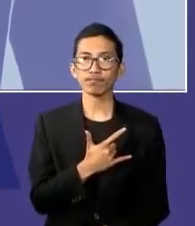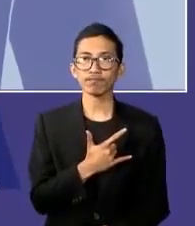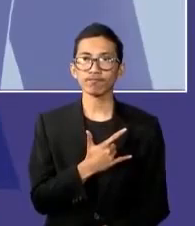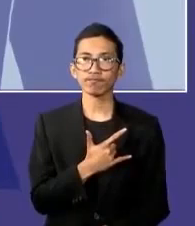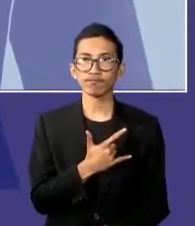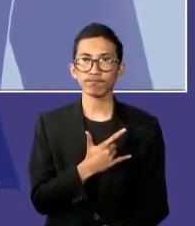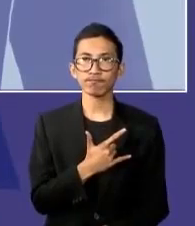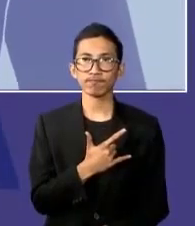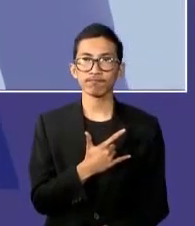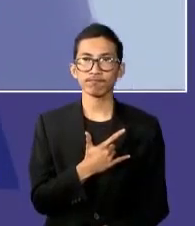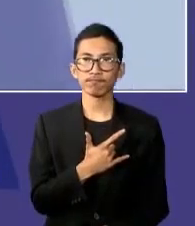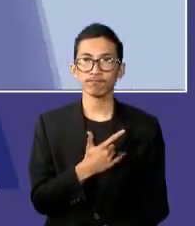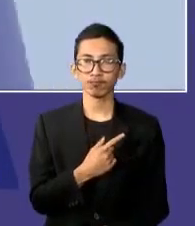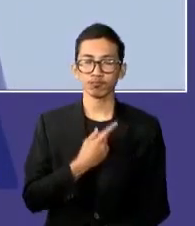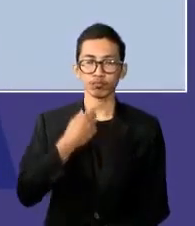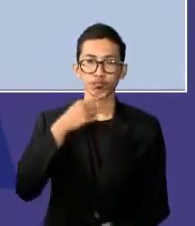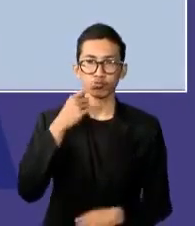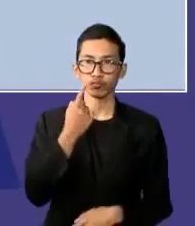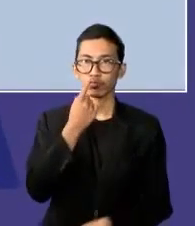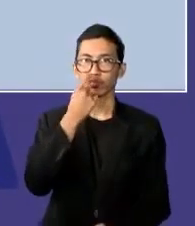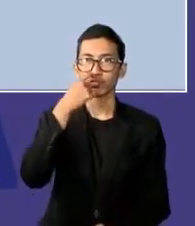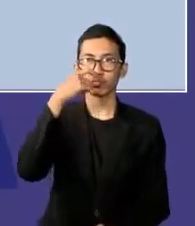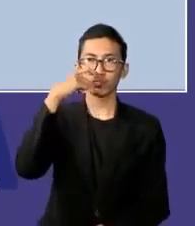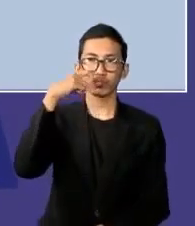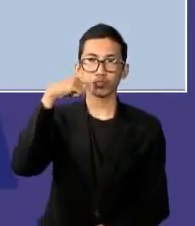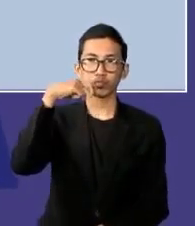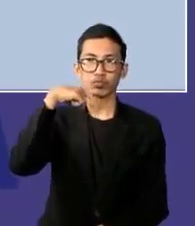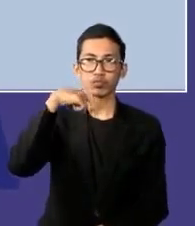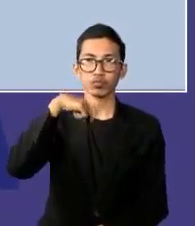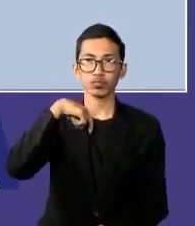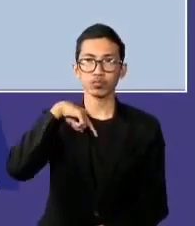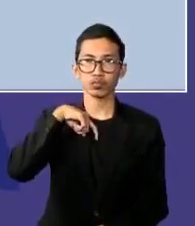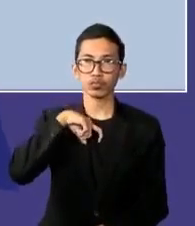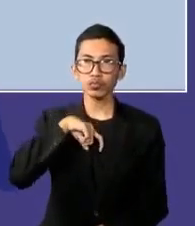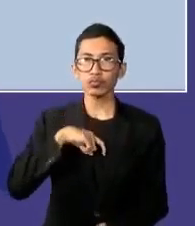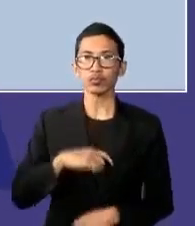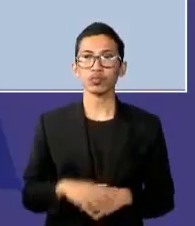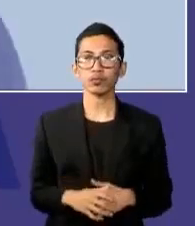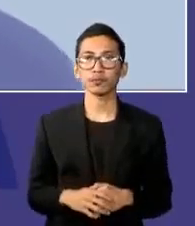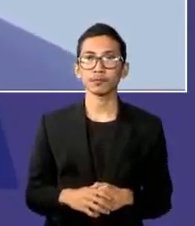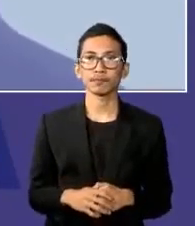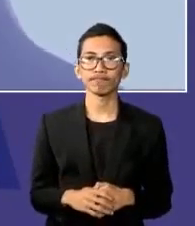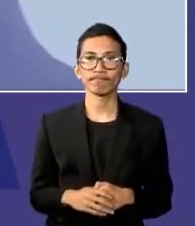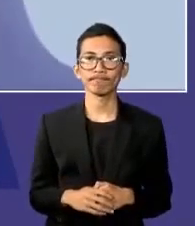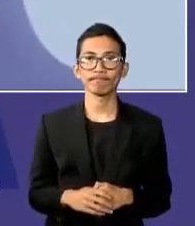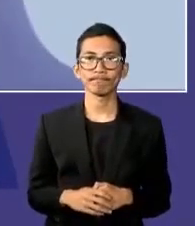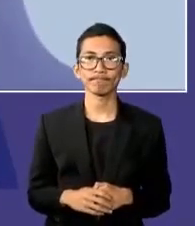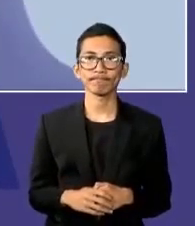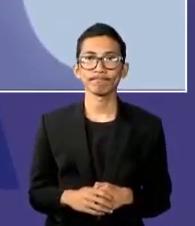masuk ke dalam sel di dalam saluran nafas dan paru dan akan berepllikasi berepllikasi itu artinya Dia